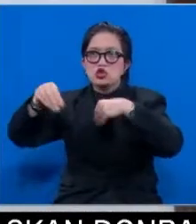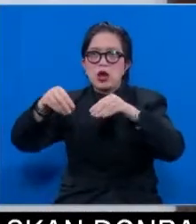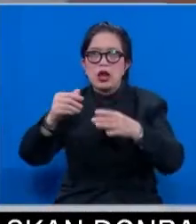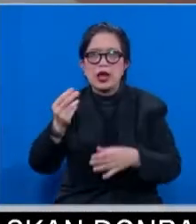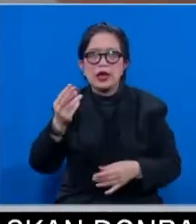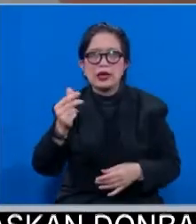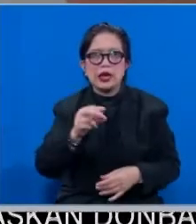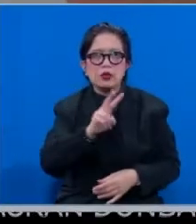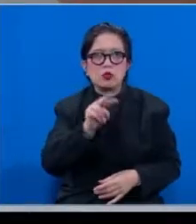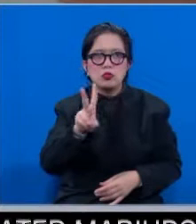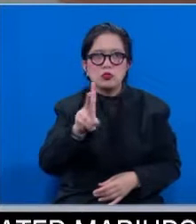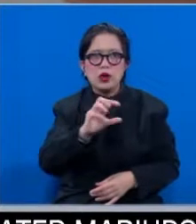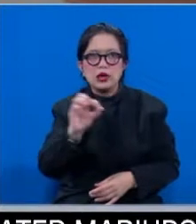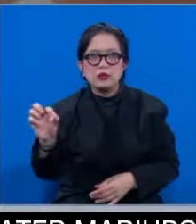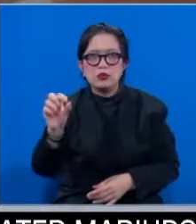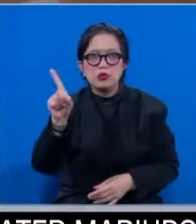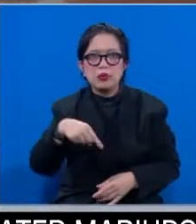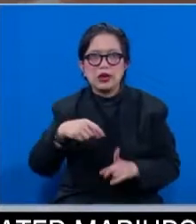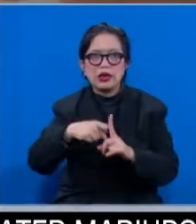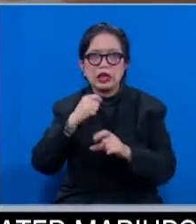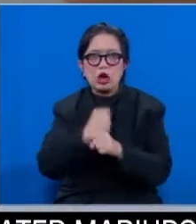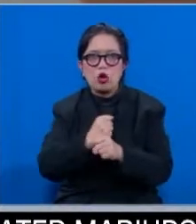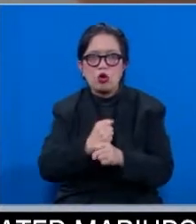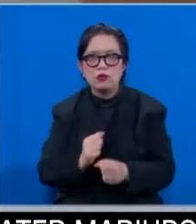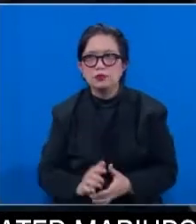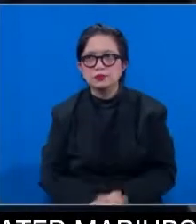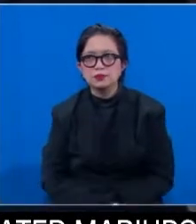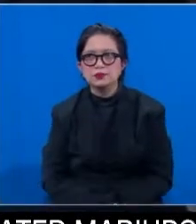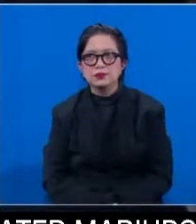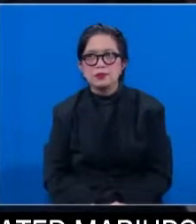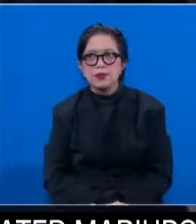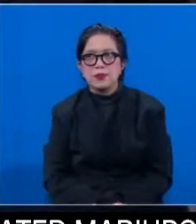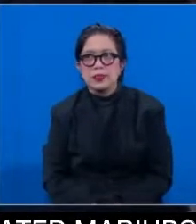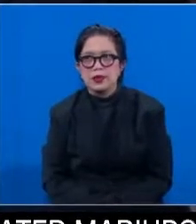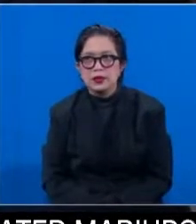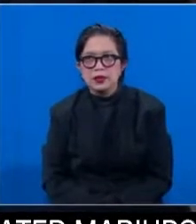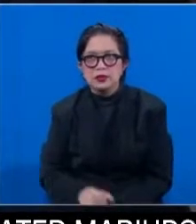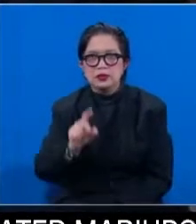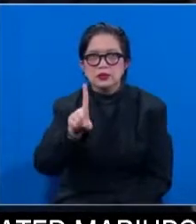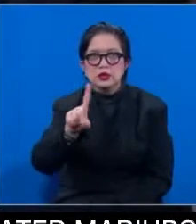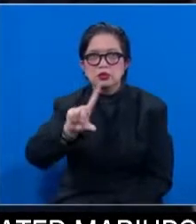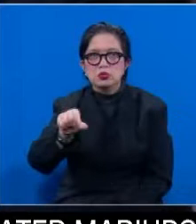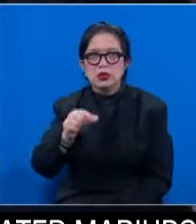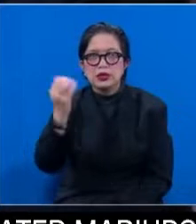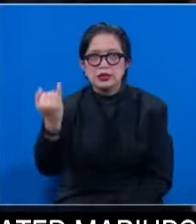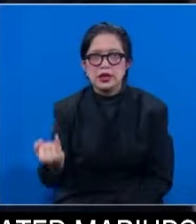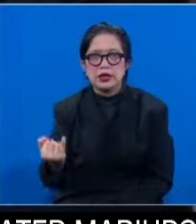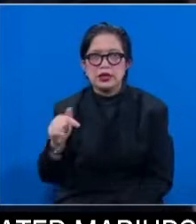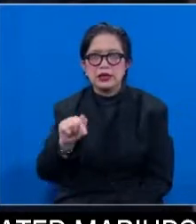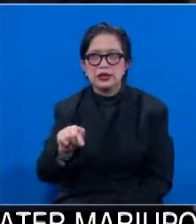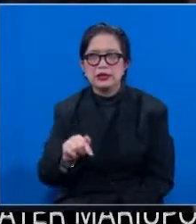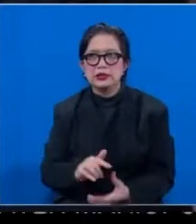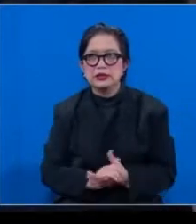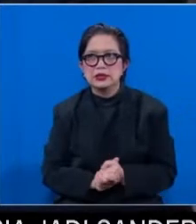seharga Rp22.000 per kilogramnya. Ini sekitar satu bulan terakhir ini memang ketara